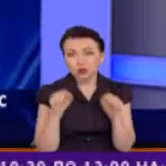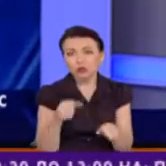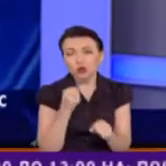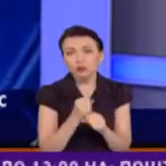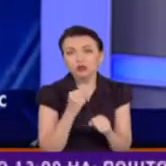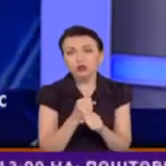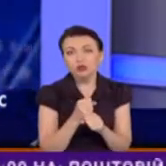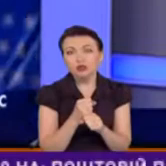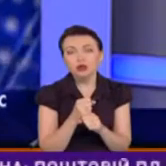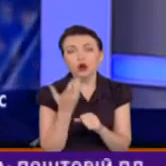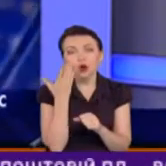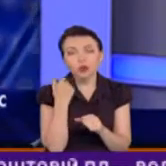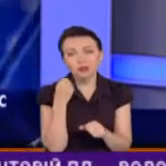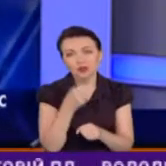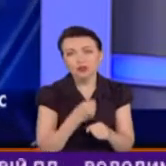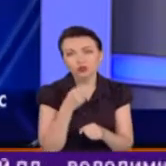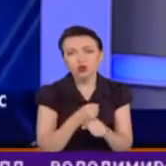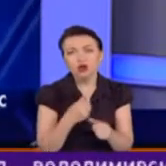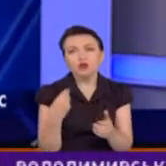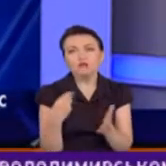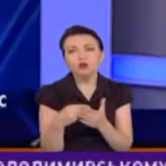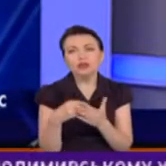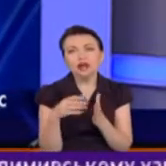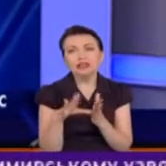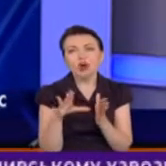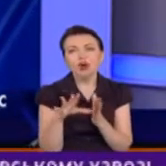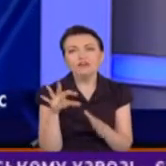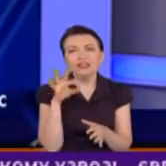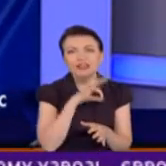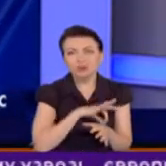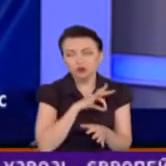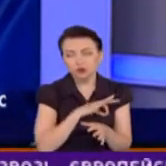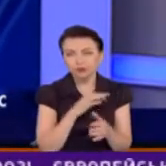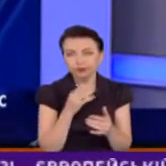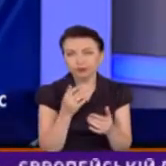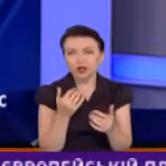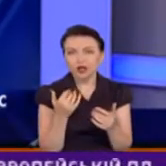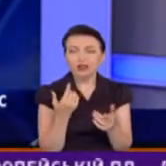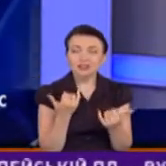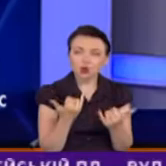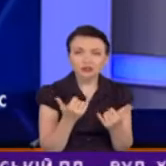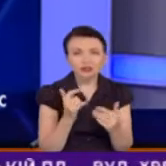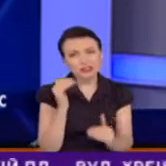робити, коли запрацює фонд енергоефективності. Сьогодні працює, з перебоями, з